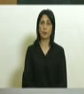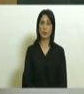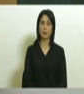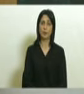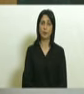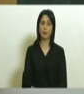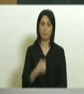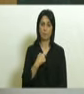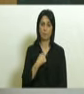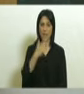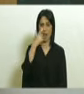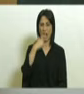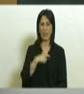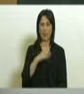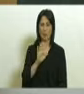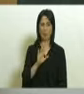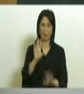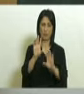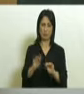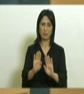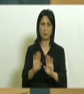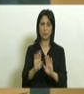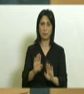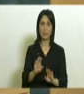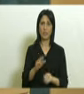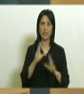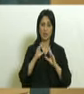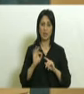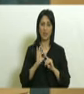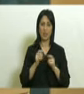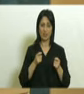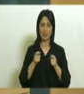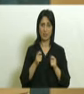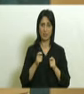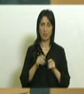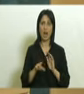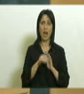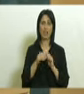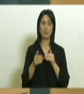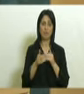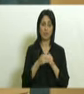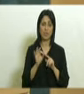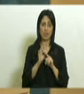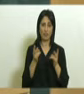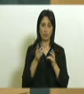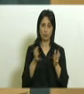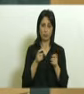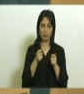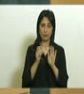მე ადამიანურად მოგიწოდებთ. დამშვიდით. დაწყნარდით, ნერვებს გაუფრთხილდით. არჩევნები არის, არჩევნები არის